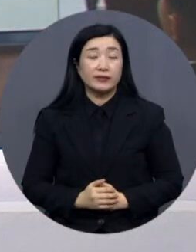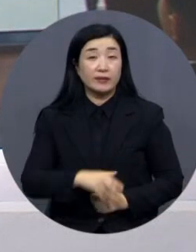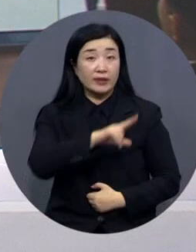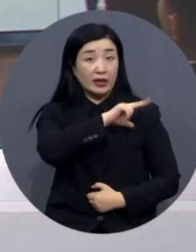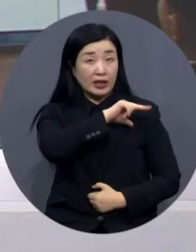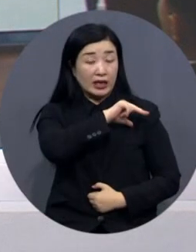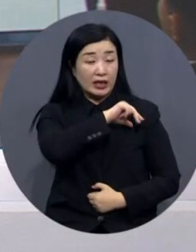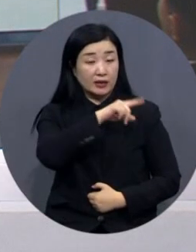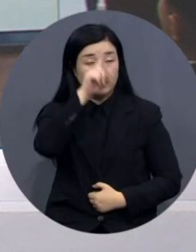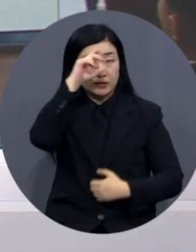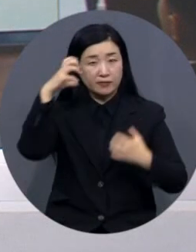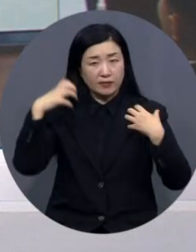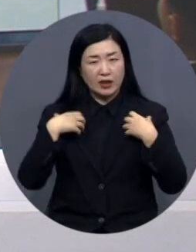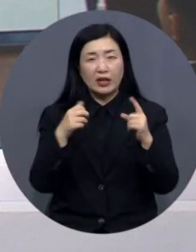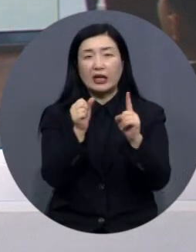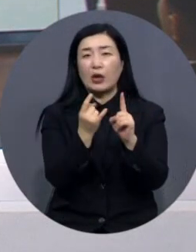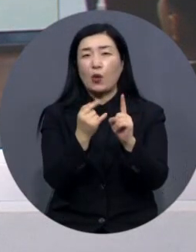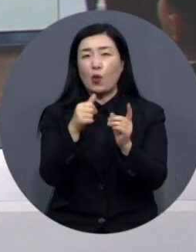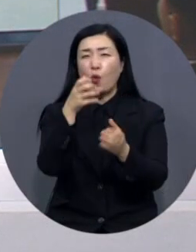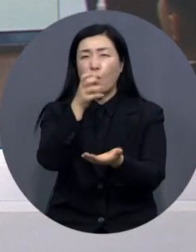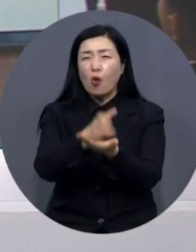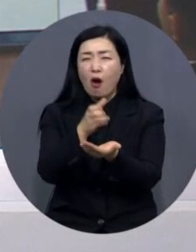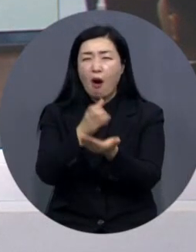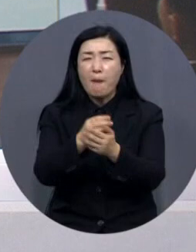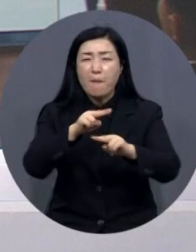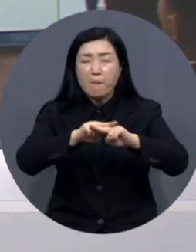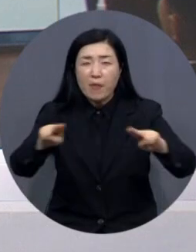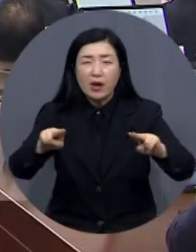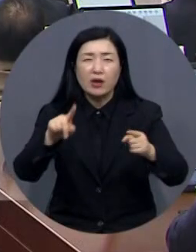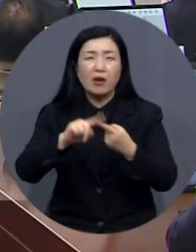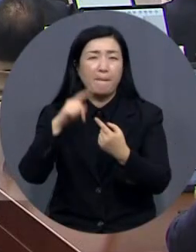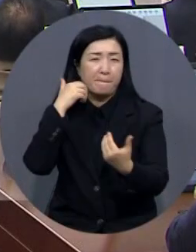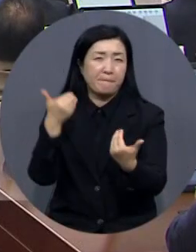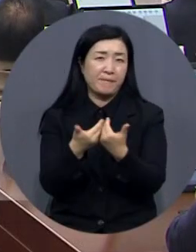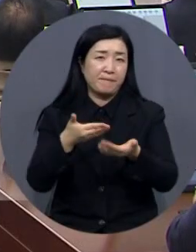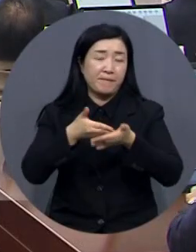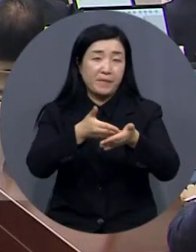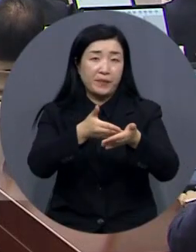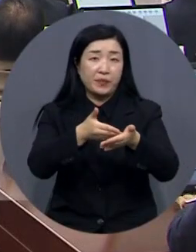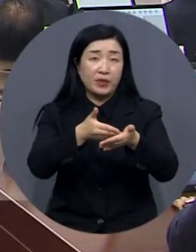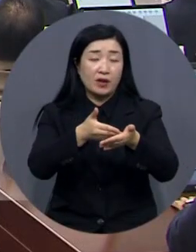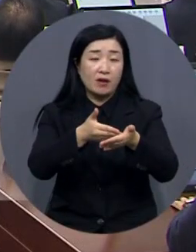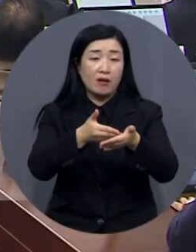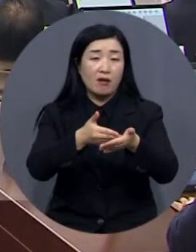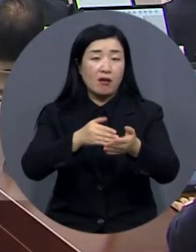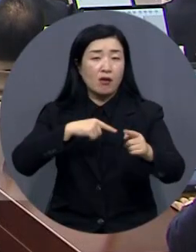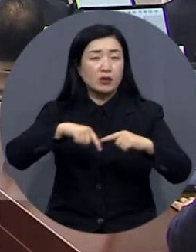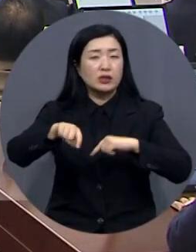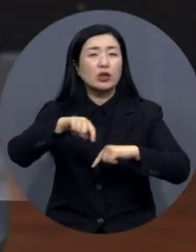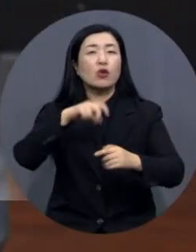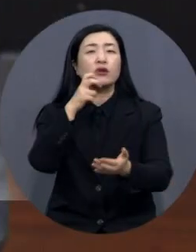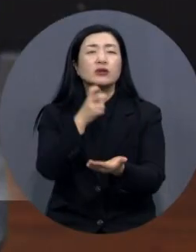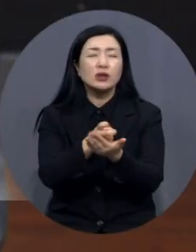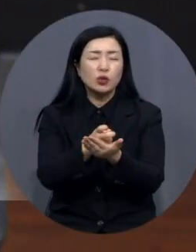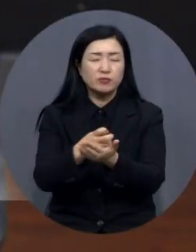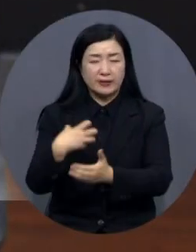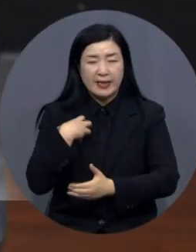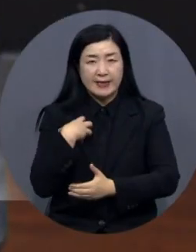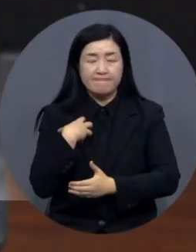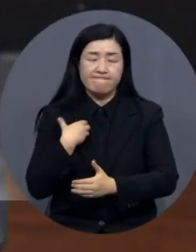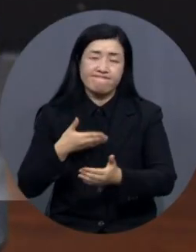제주도의회가 정부의 일회용컵 보증금제 철회 방침에 반대하며 이 정책에 책임 있는 추진을